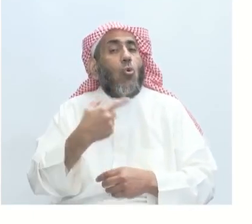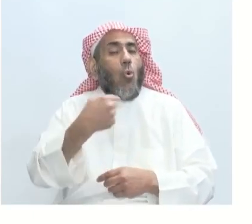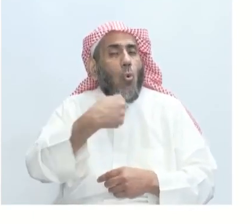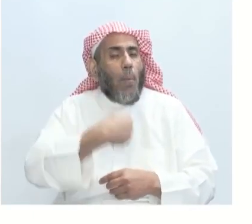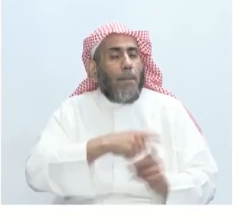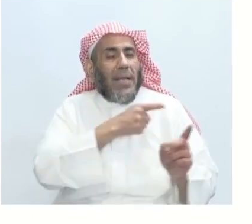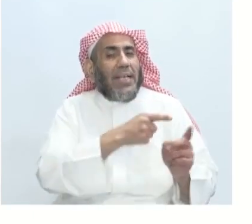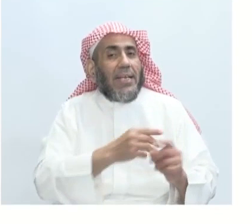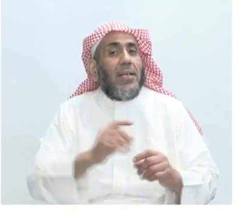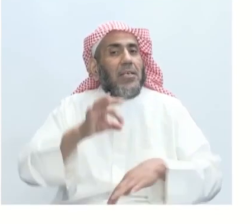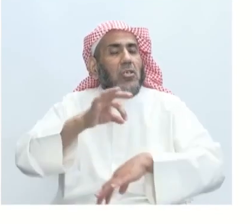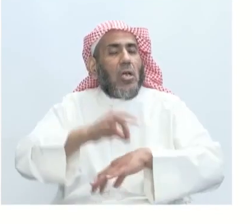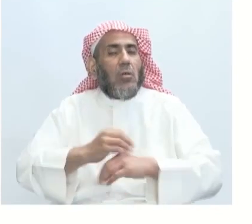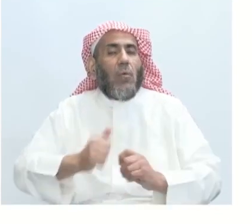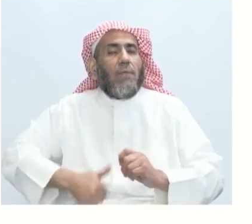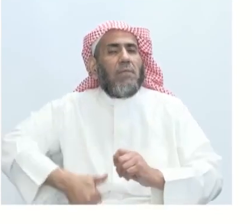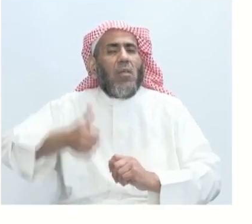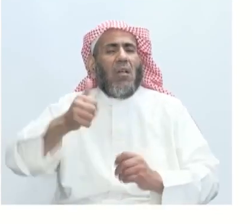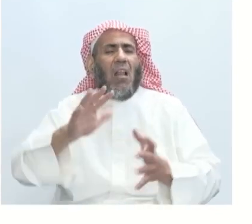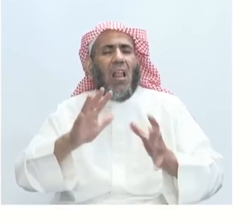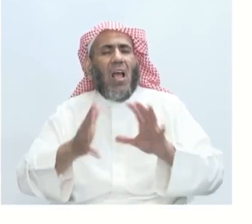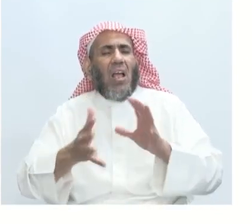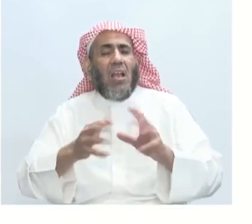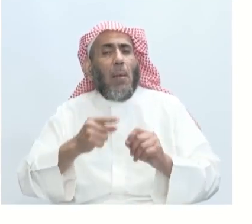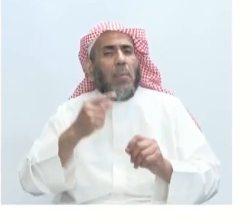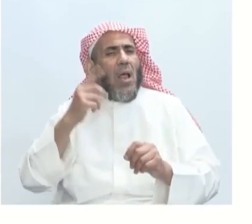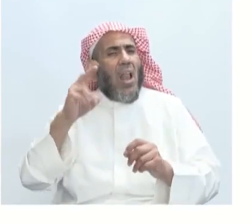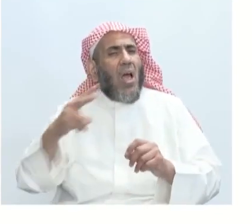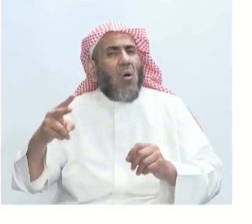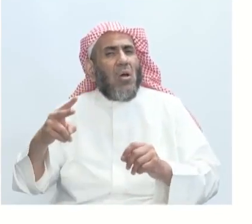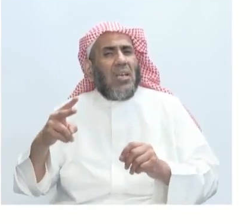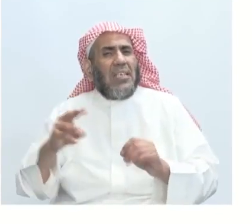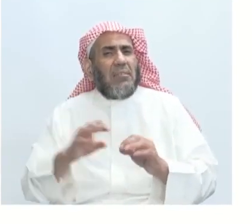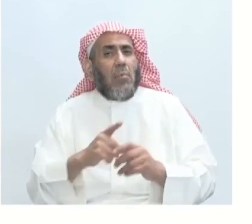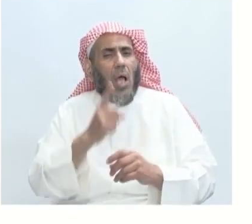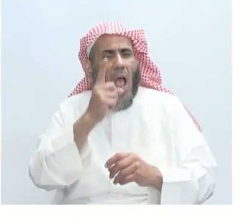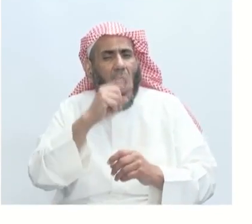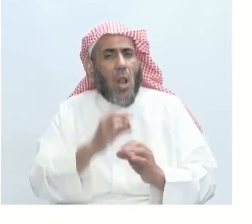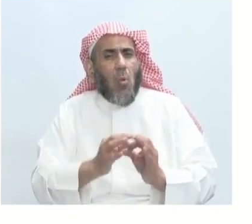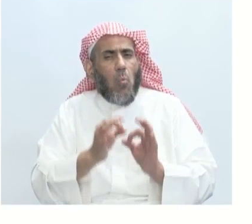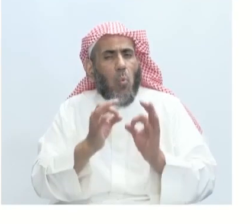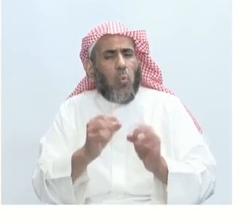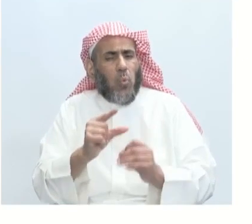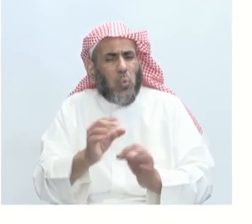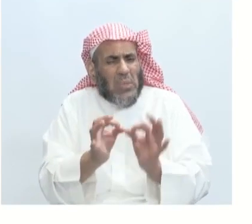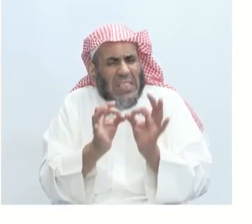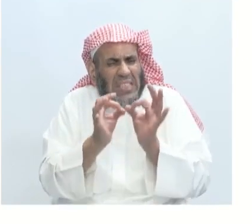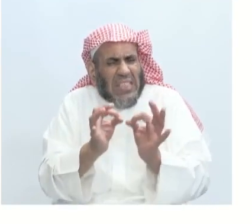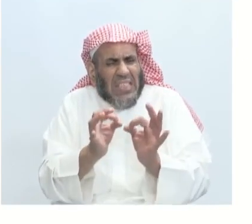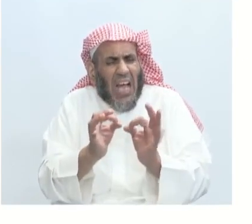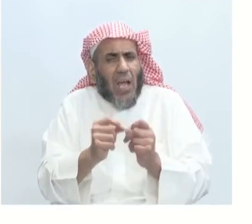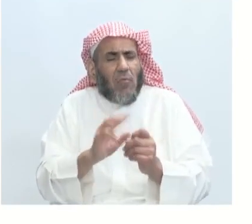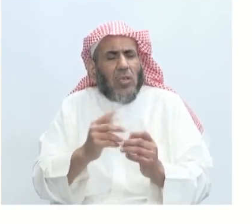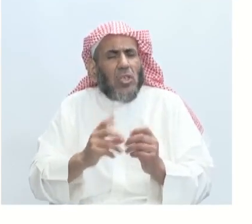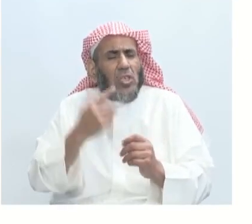انسانه فاضله ولكنها من النوع الملتزم الدقيق ان شئت